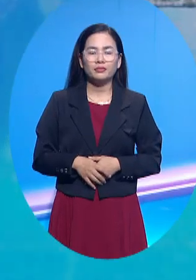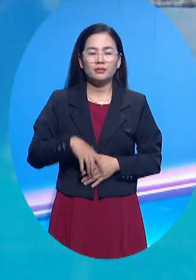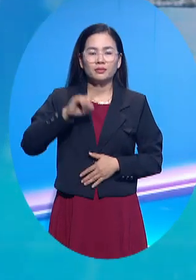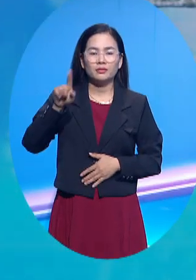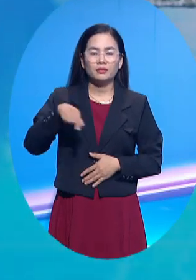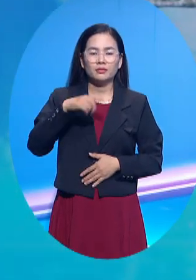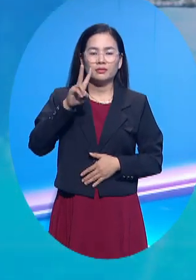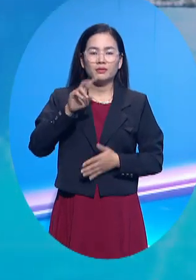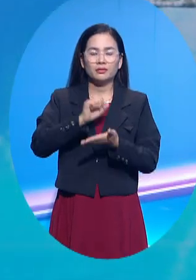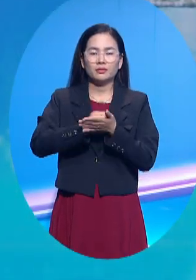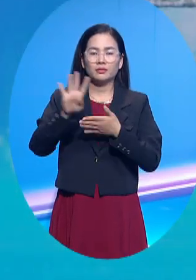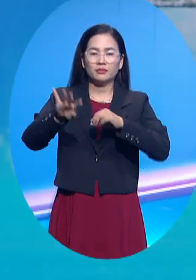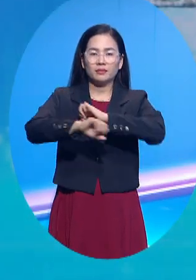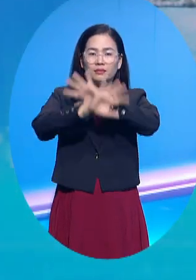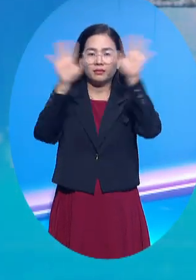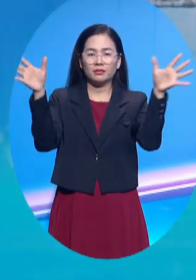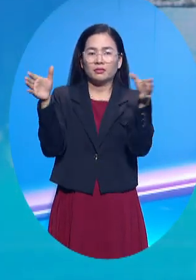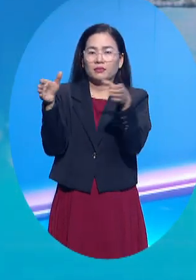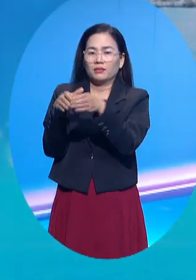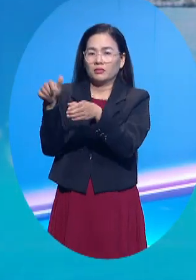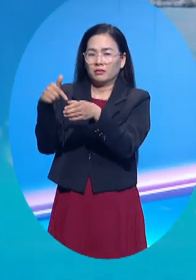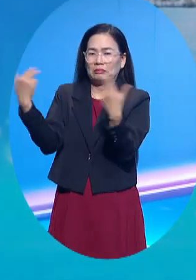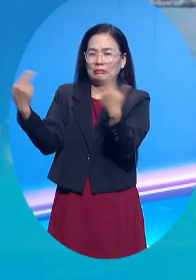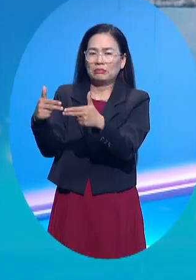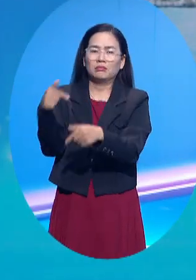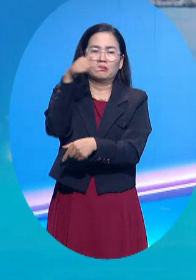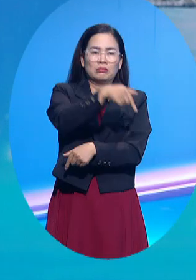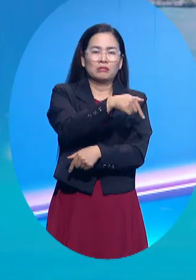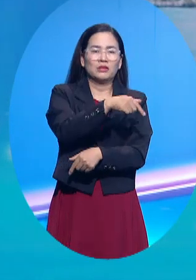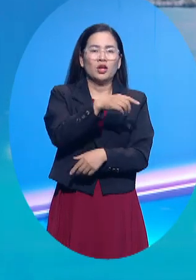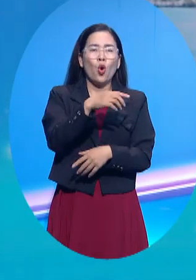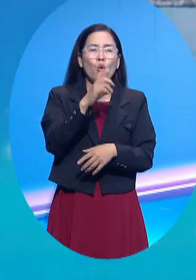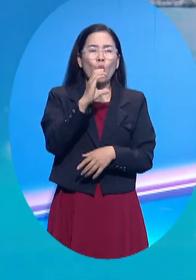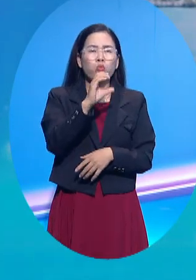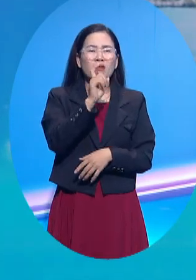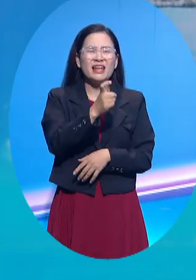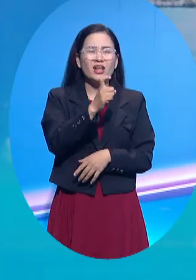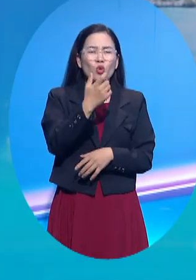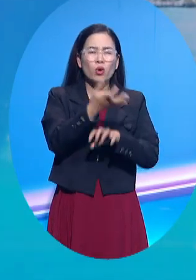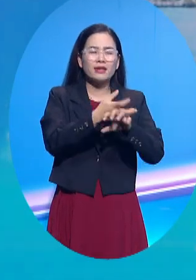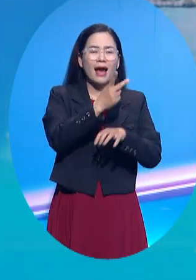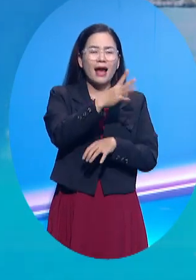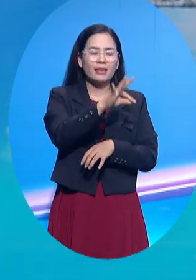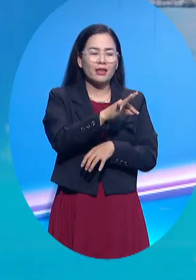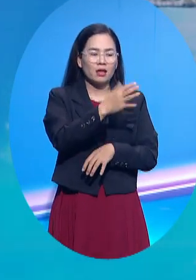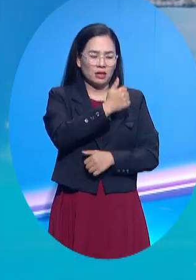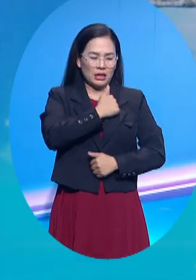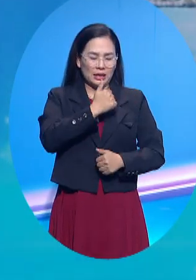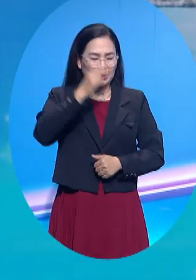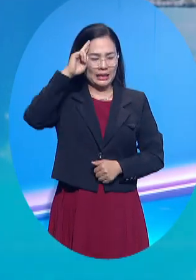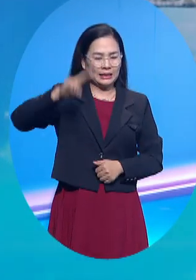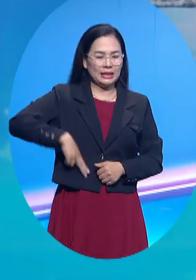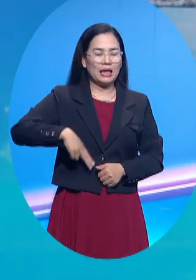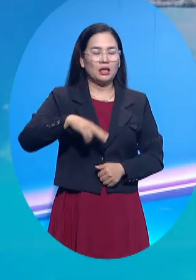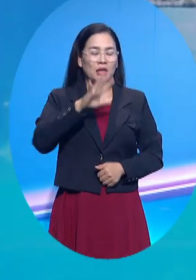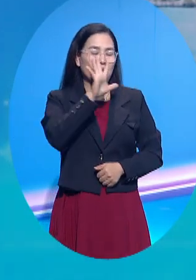sáng 2 tháng 4 theo giờ Việt Nam một băng nhóm vũ trang đã tấn công cung điện quốc gia hati khiến ít nhất năm cảnh sát bị thương sự hoảng loạn